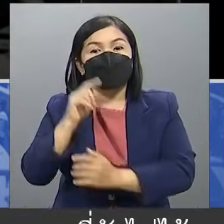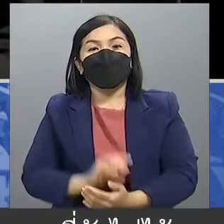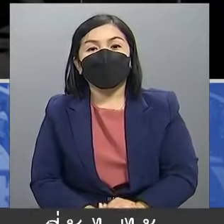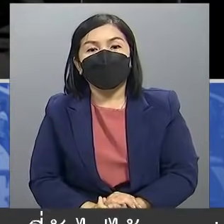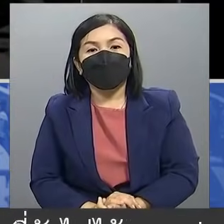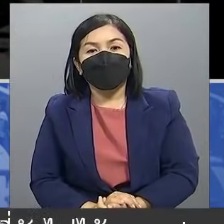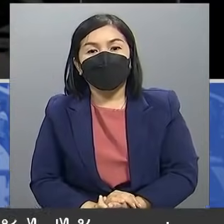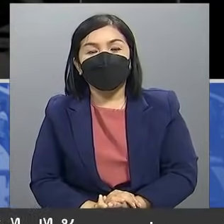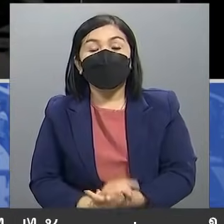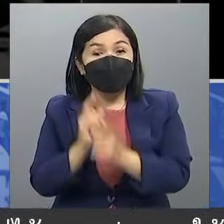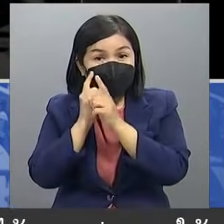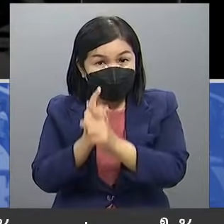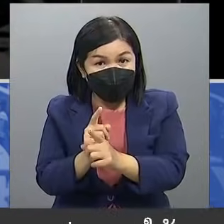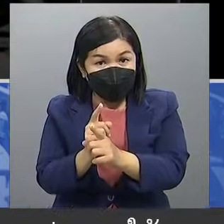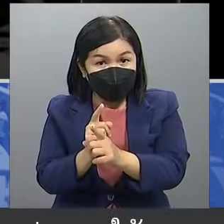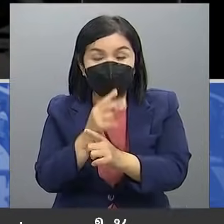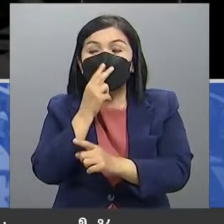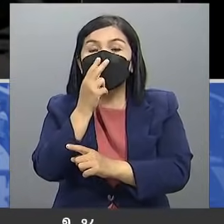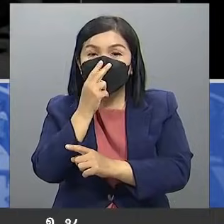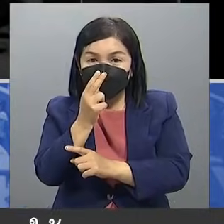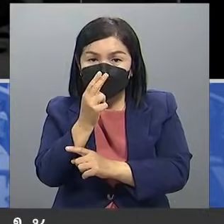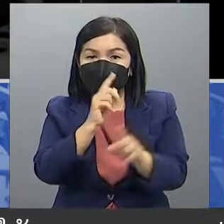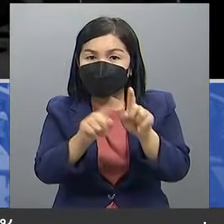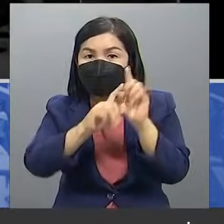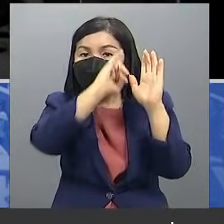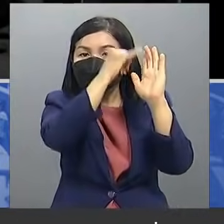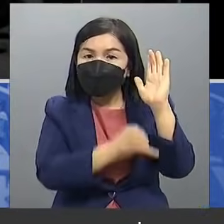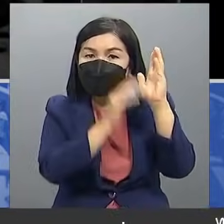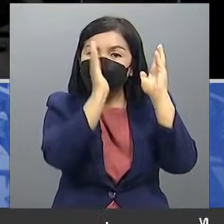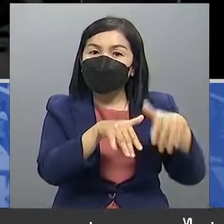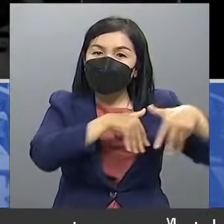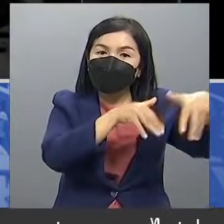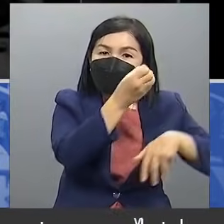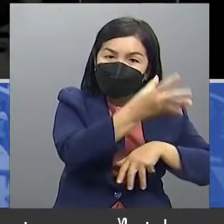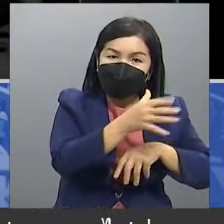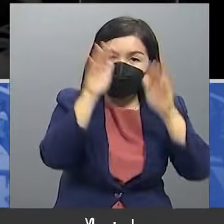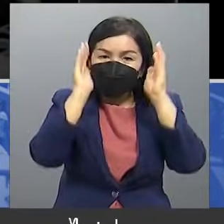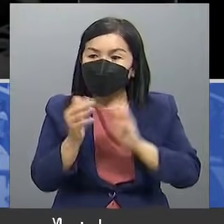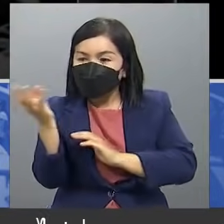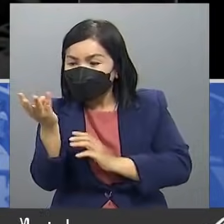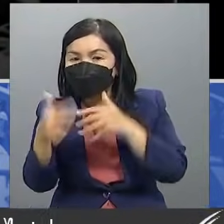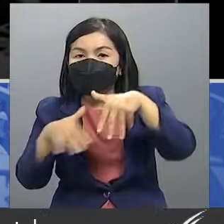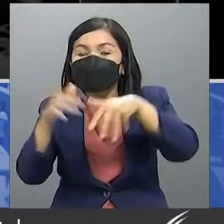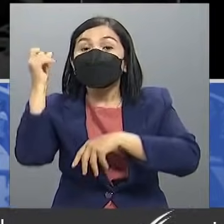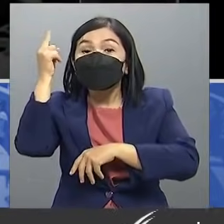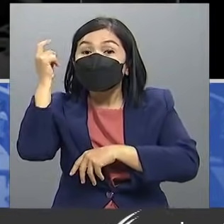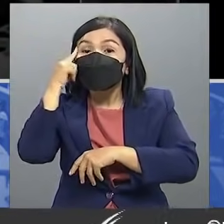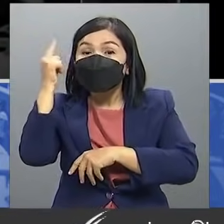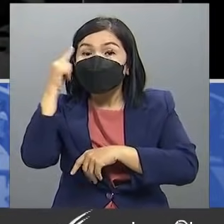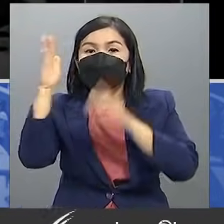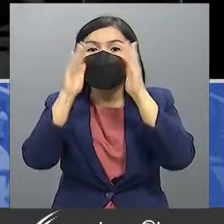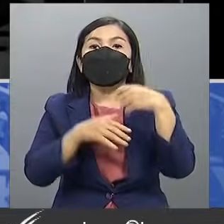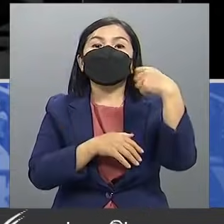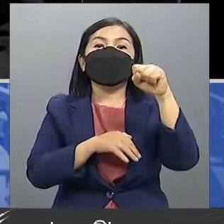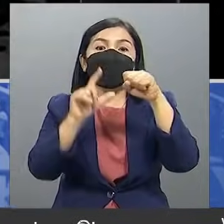ความข้อเท็จจริงอะข้อมูลแต่ละจังหวัดอะเนาะมากบ้างน้อยบ้างก็ต้องเข้าใจว่าบริหารให้คนหลายสิบล้านเนี่ยลำบากเหมือน